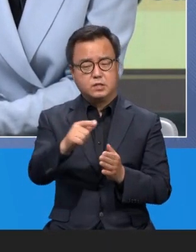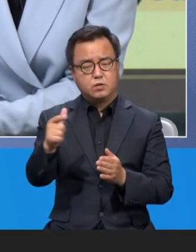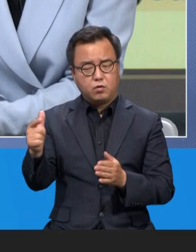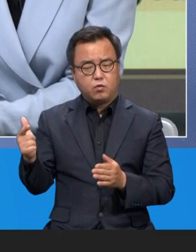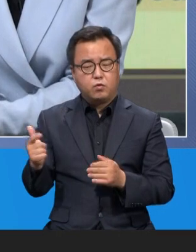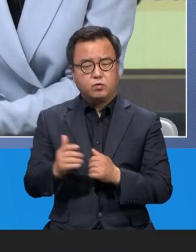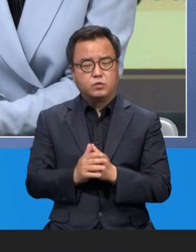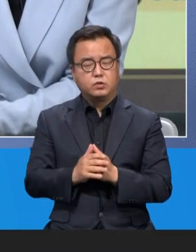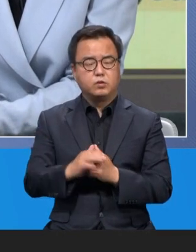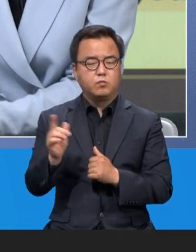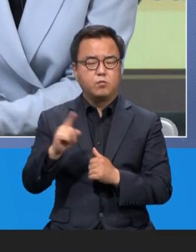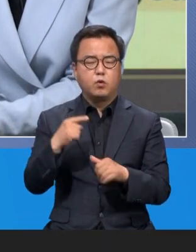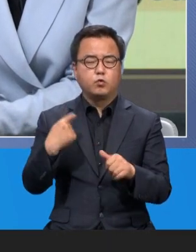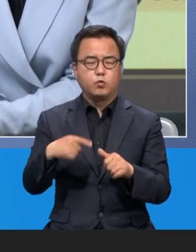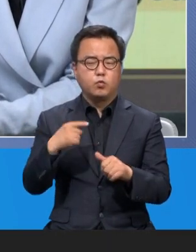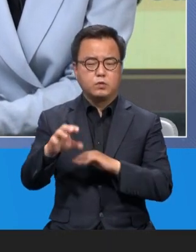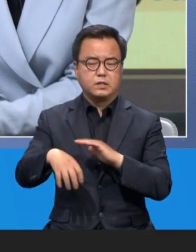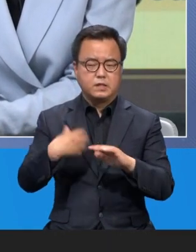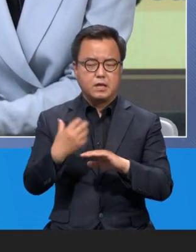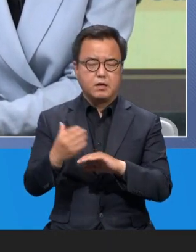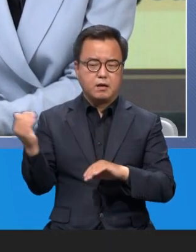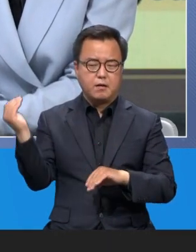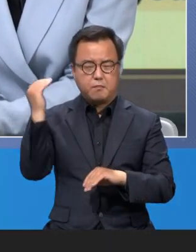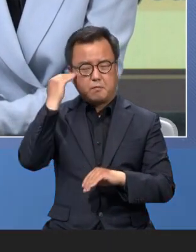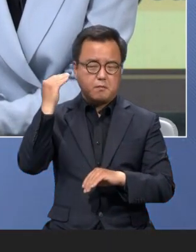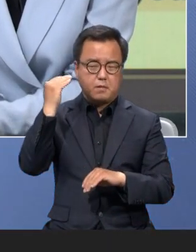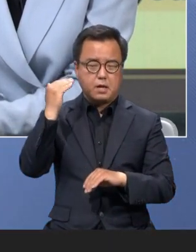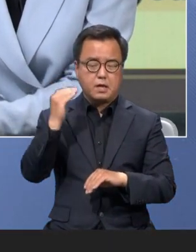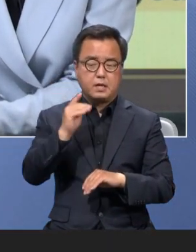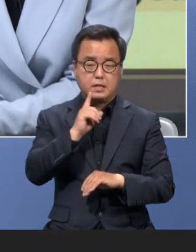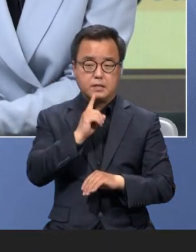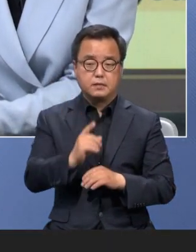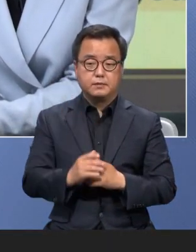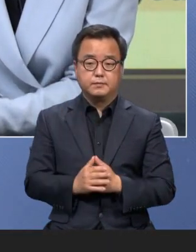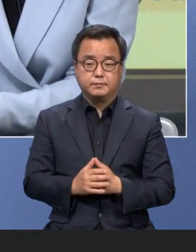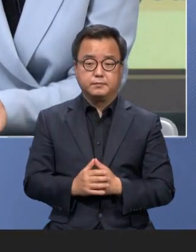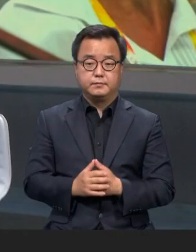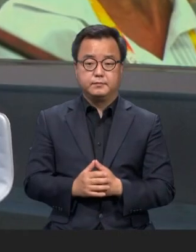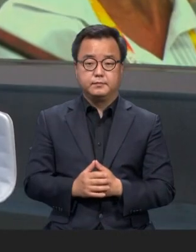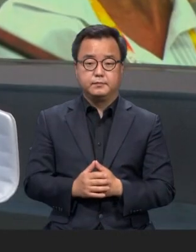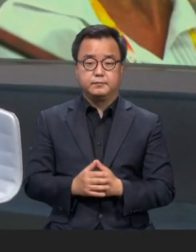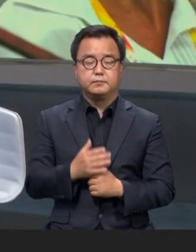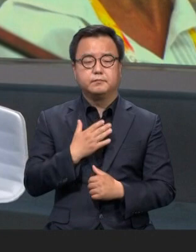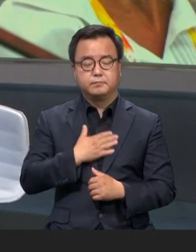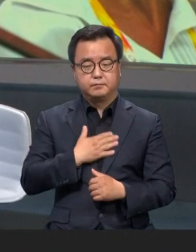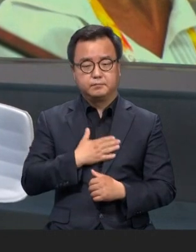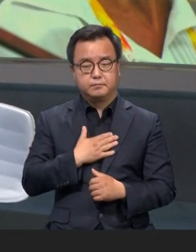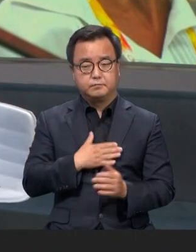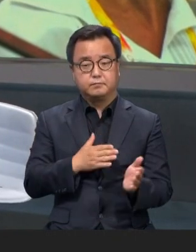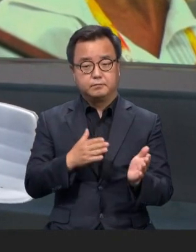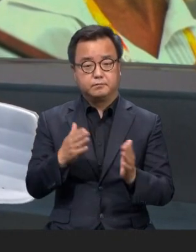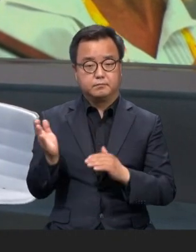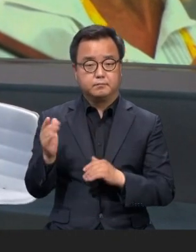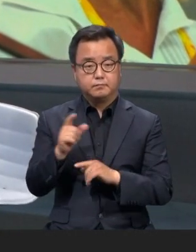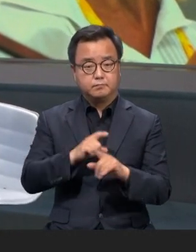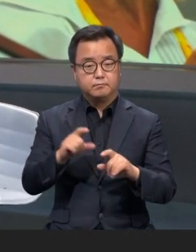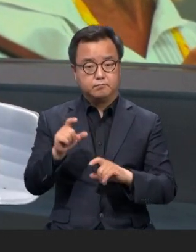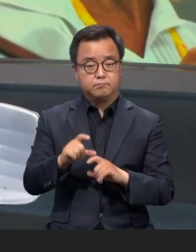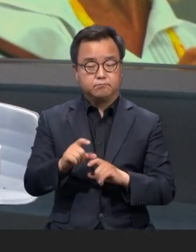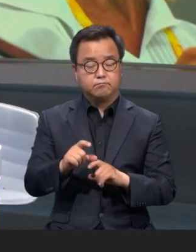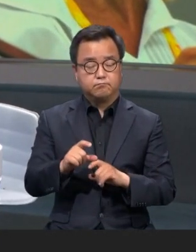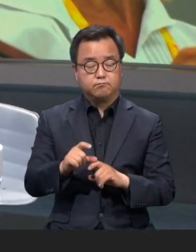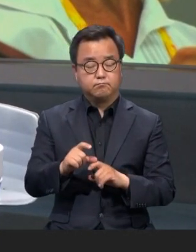결국에는 이 교육 개혁 에는 걸림돌이 됐다 고 비판을 한 겁니다 네 알겠습니다 조금 더 그래도 들어보시면